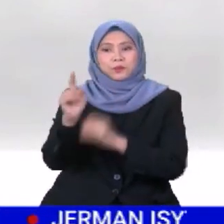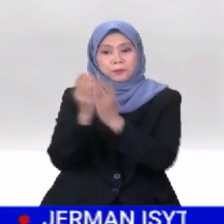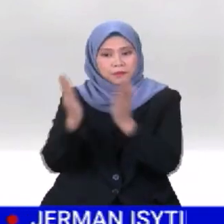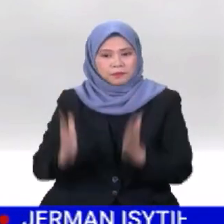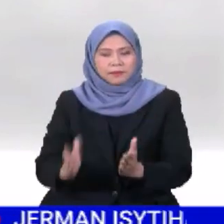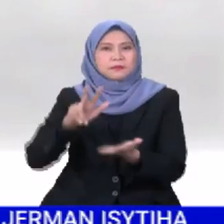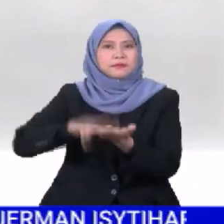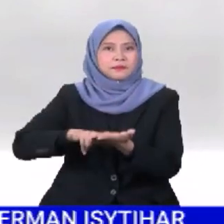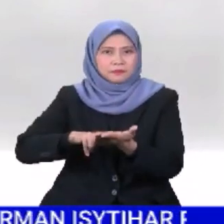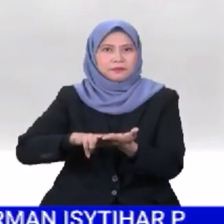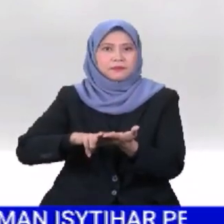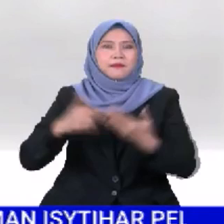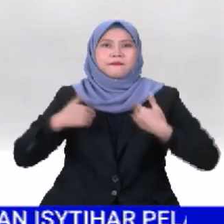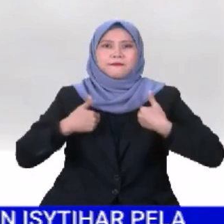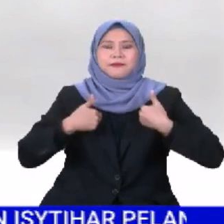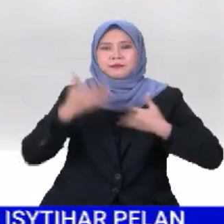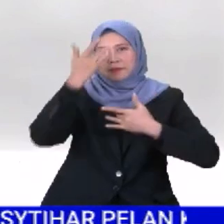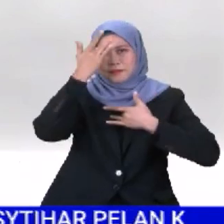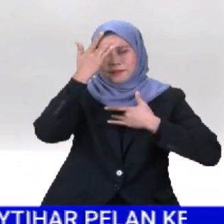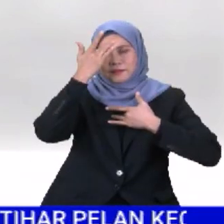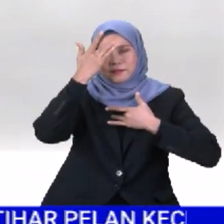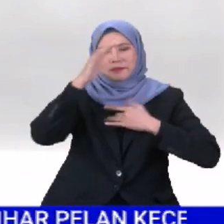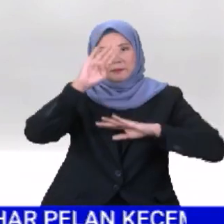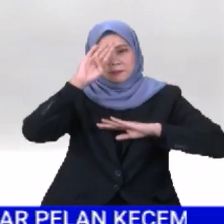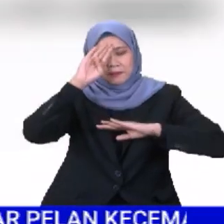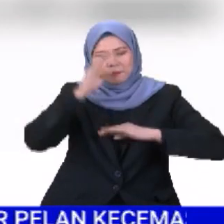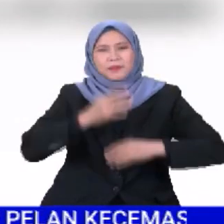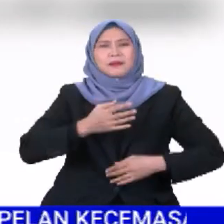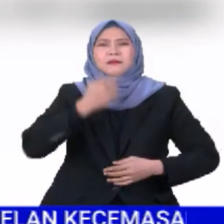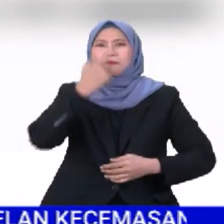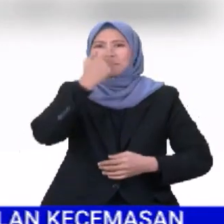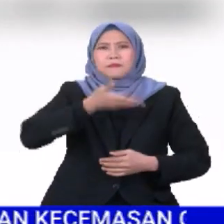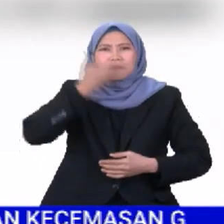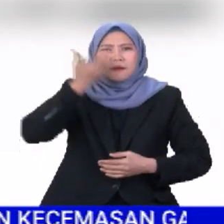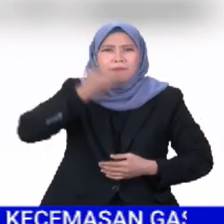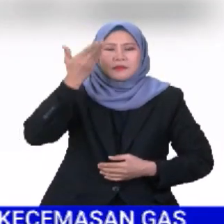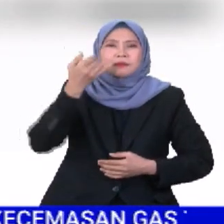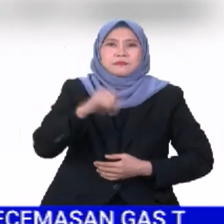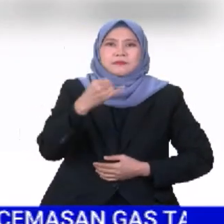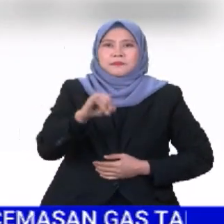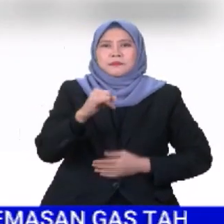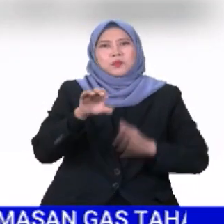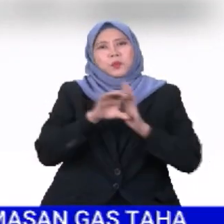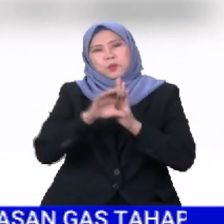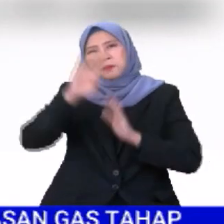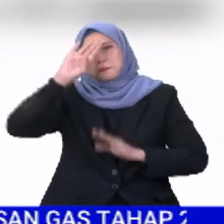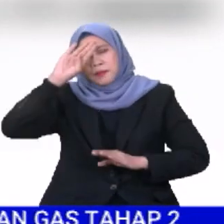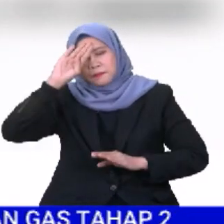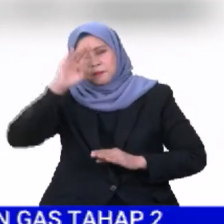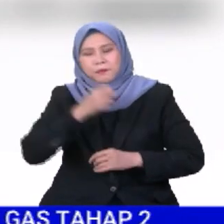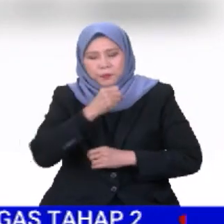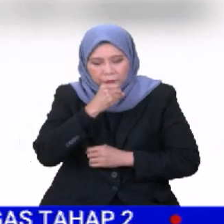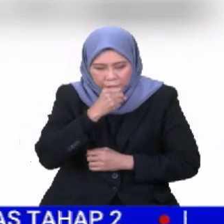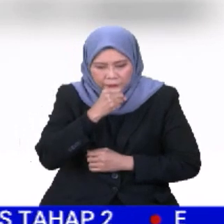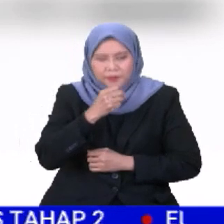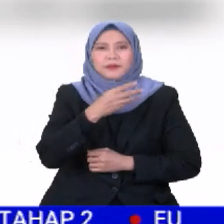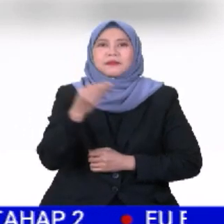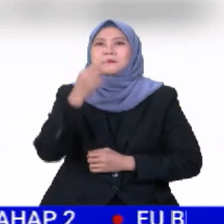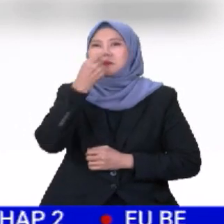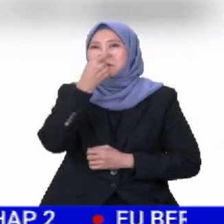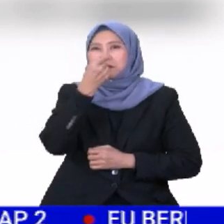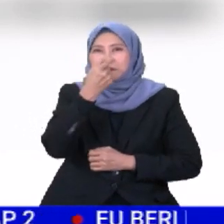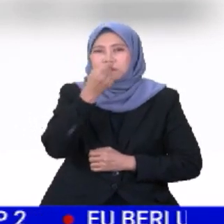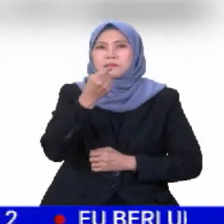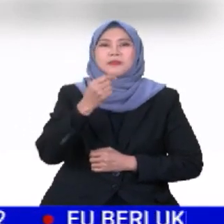pelajar disahkan mempunyai gejala jangkitan saluran pernafasan atas seperti demam batuk sesama dan sakit